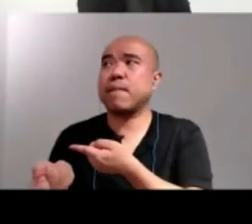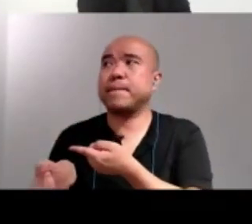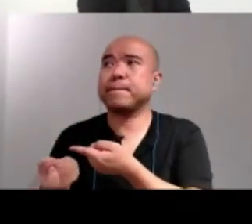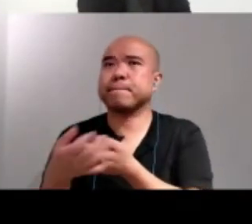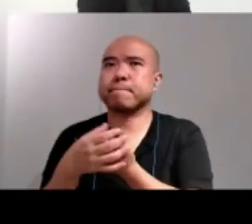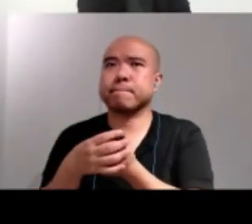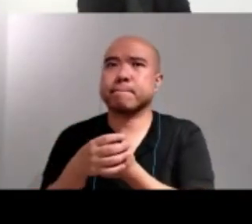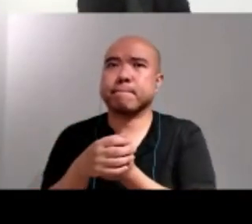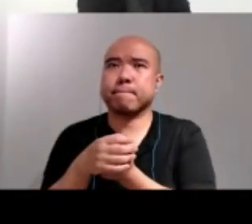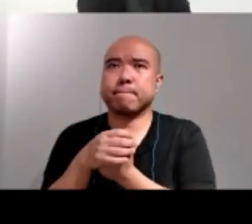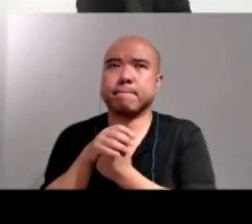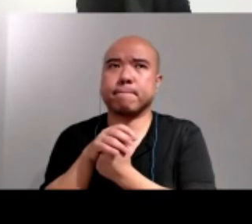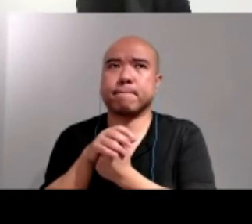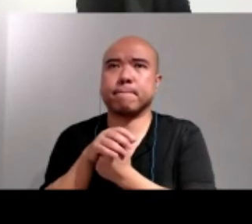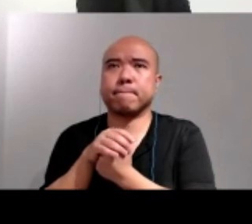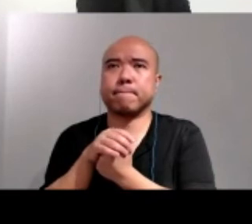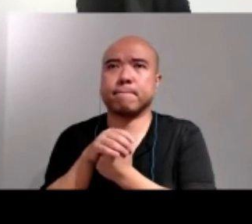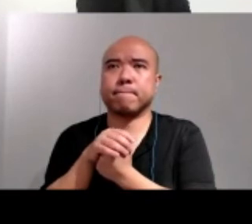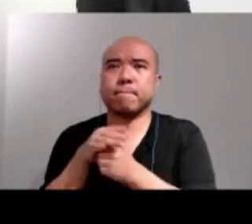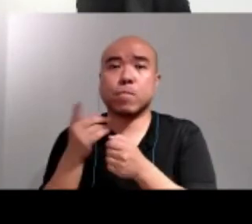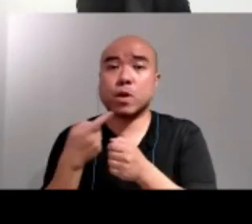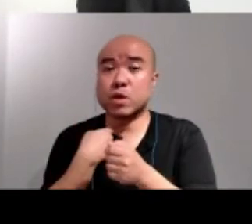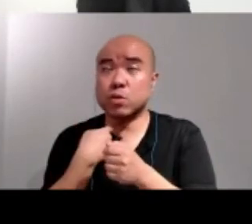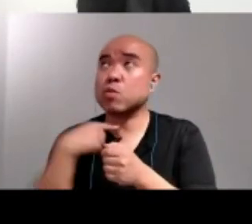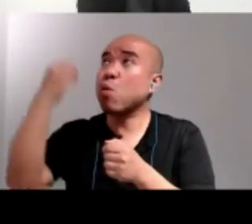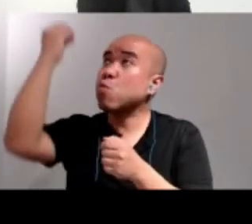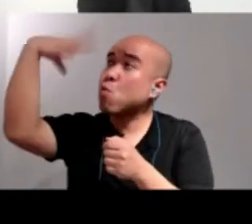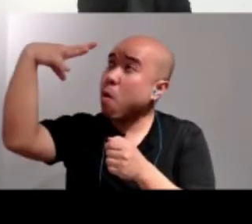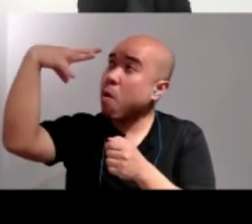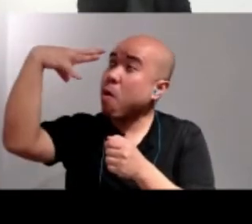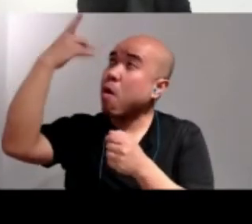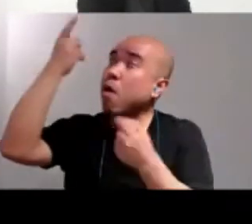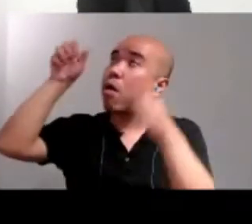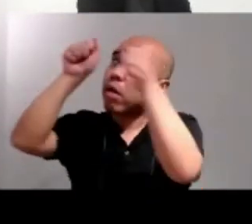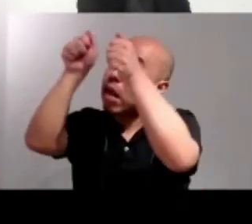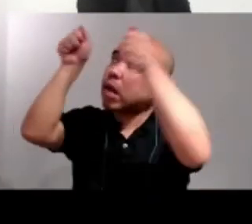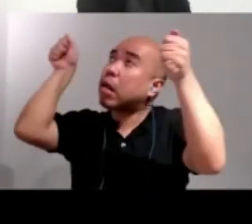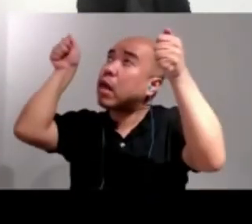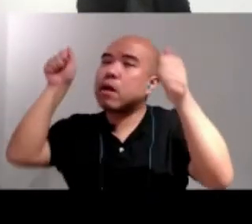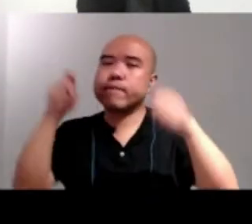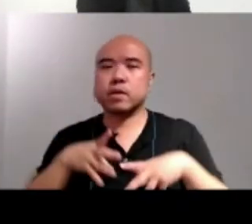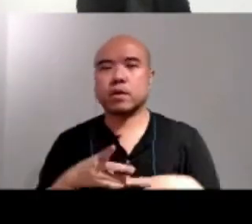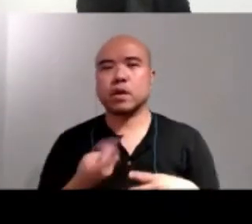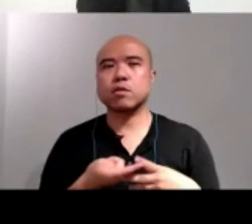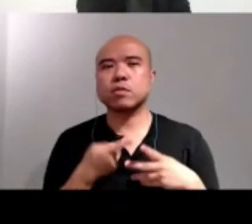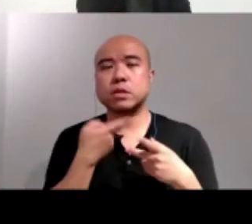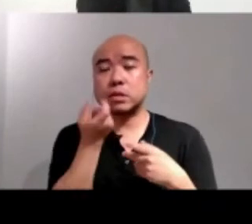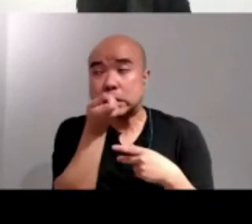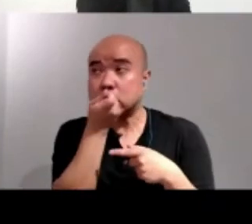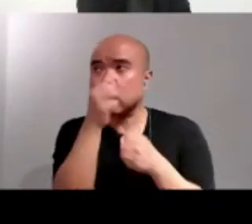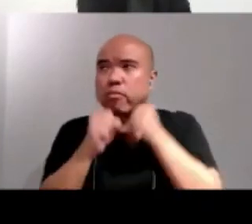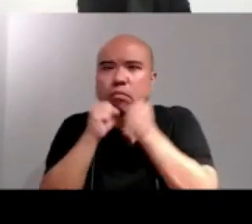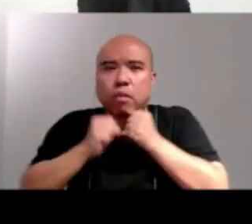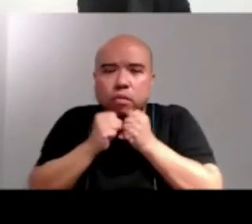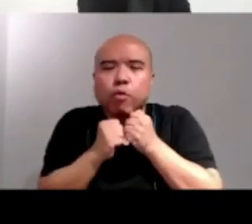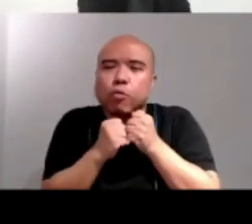哋可以嘅要求嘅就係有光啦，有窗啦，或者系有一个小小嘅活动空间。呢个成为我